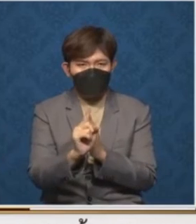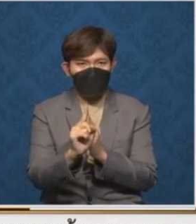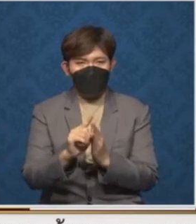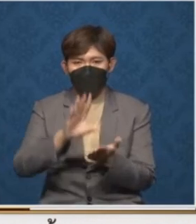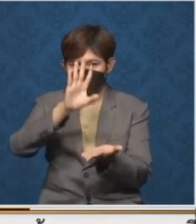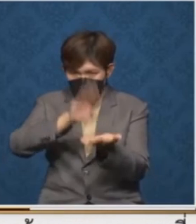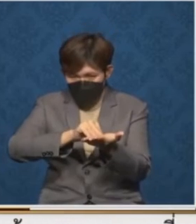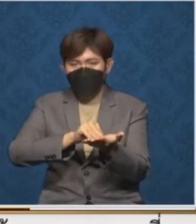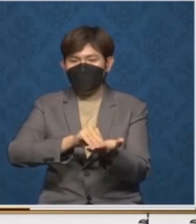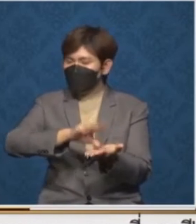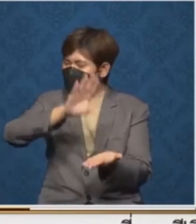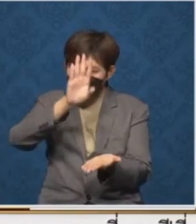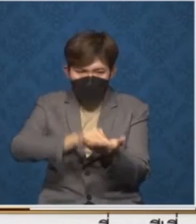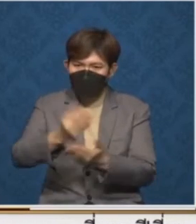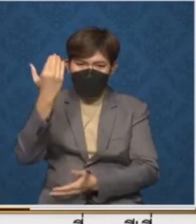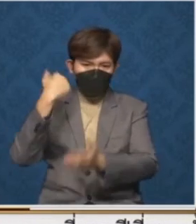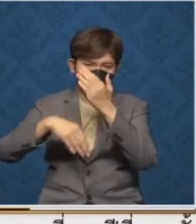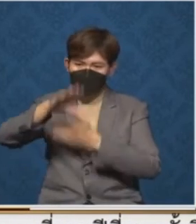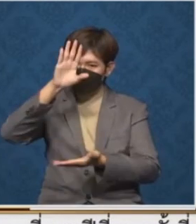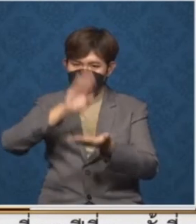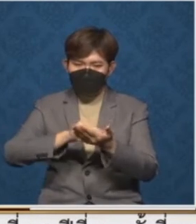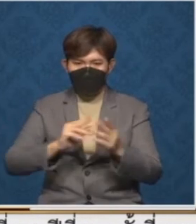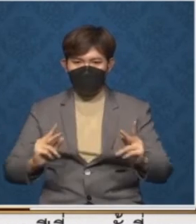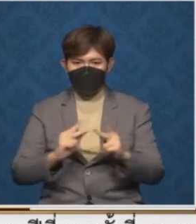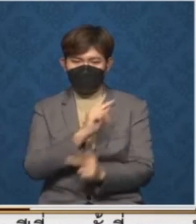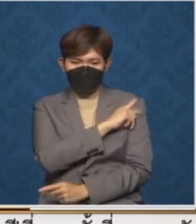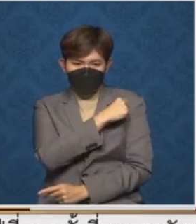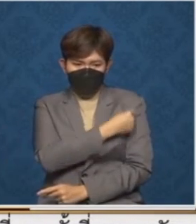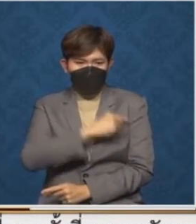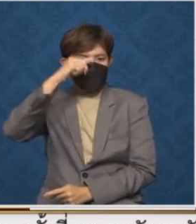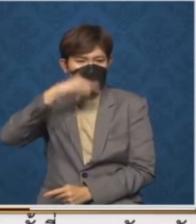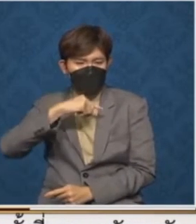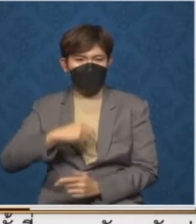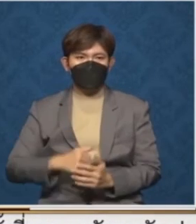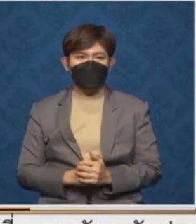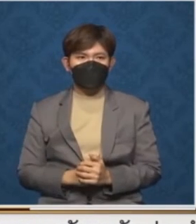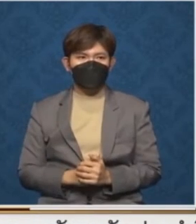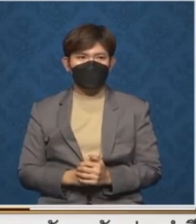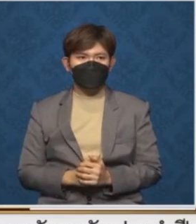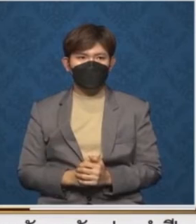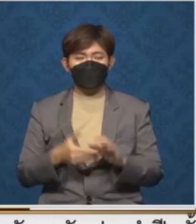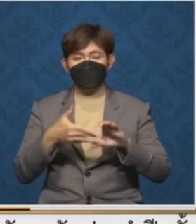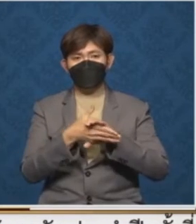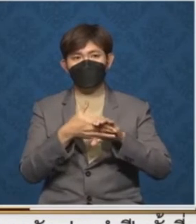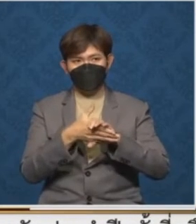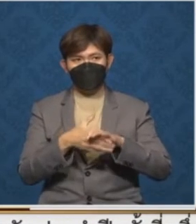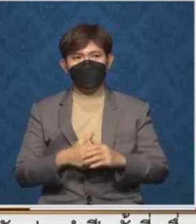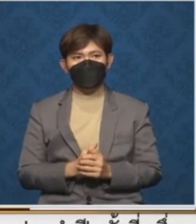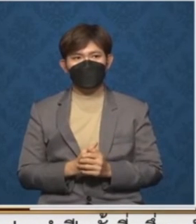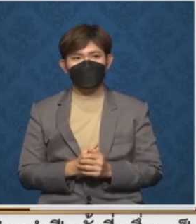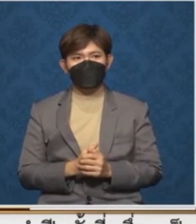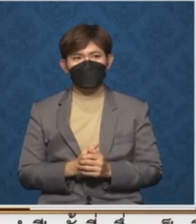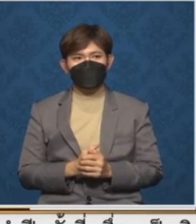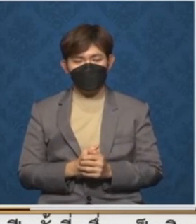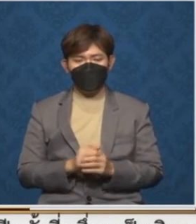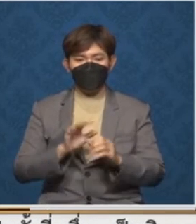28ท่านว่า 25 ก็มข่าวเราๆ้ 26 ออกประกาศ 27 ก็ว่างๆ28 ถึมีผ